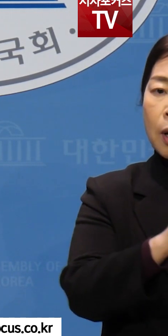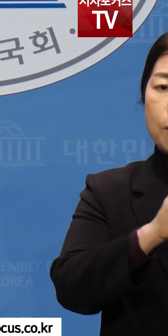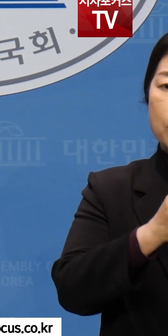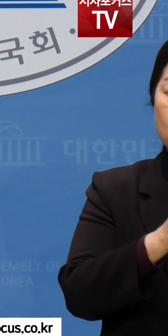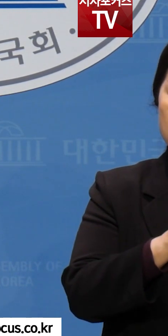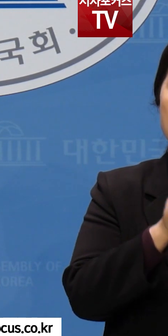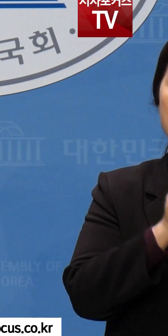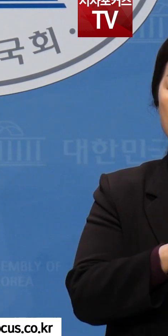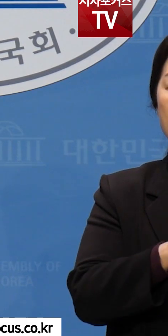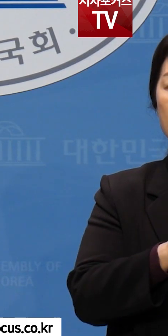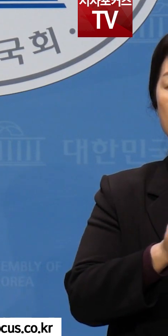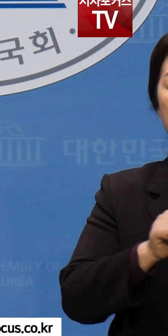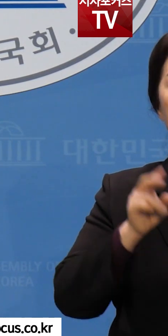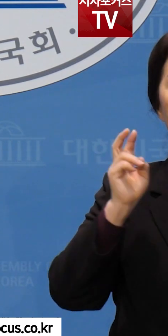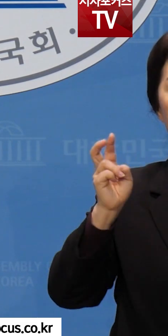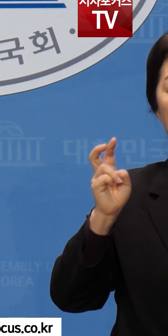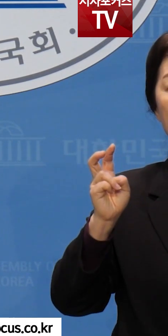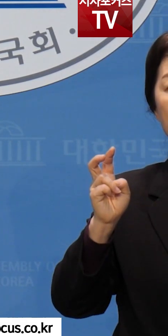대한민국이